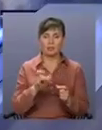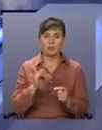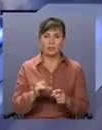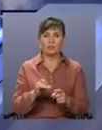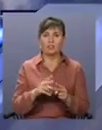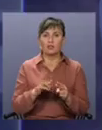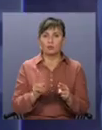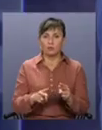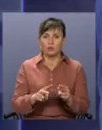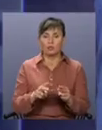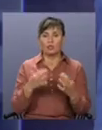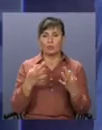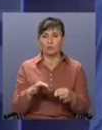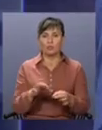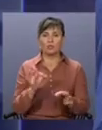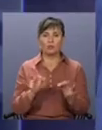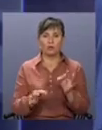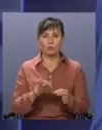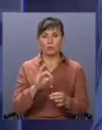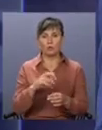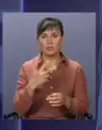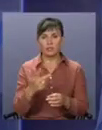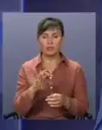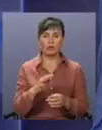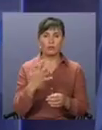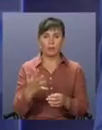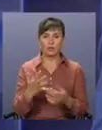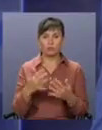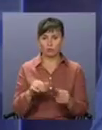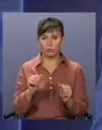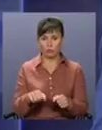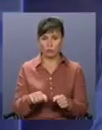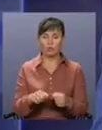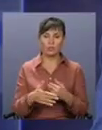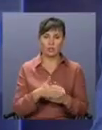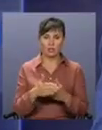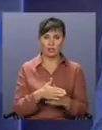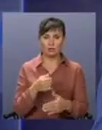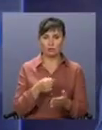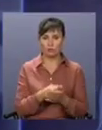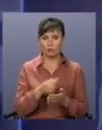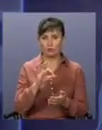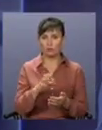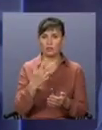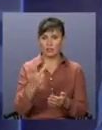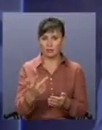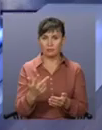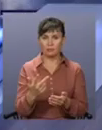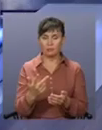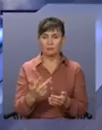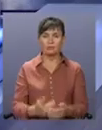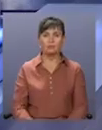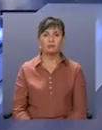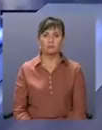в заключении допустимая норма 0,3, 0,5 уже могут привлечь. До 0,3. До 0,3. С